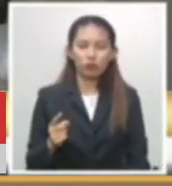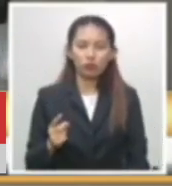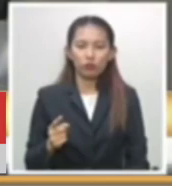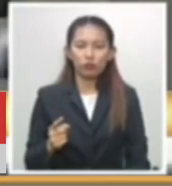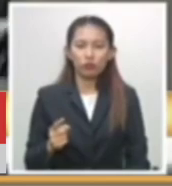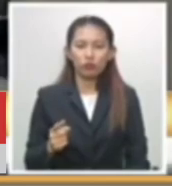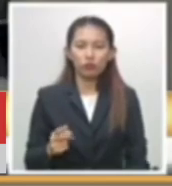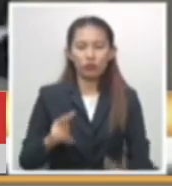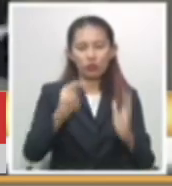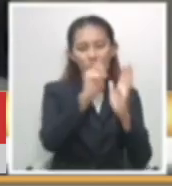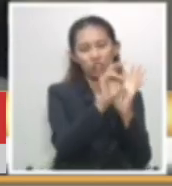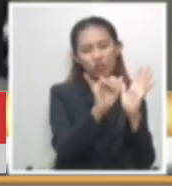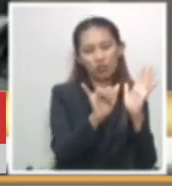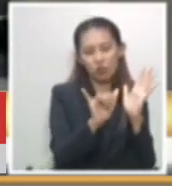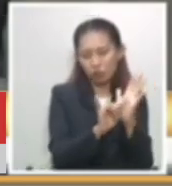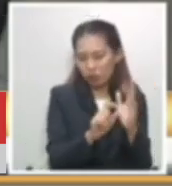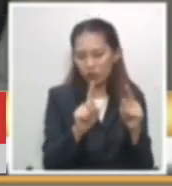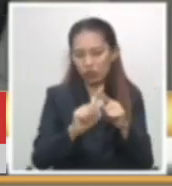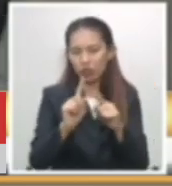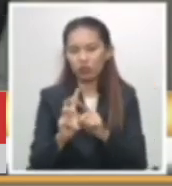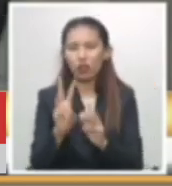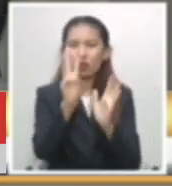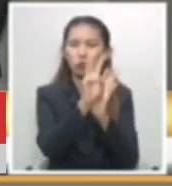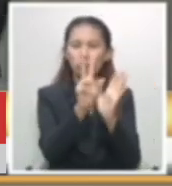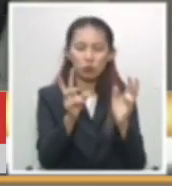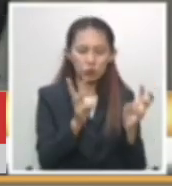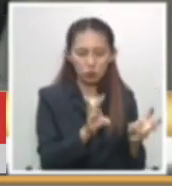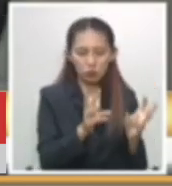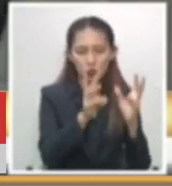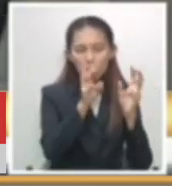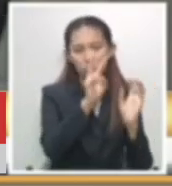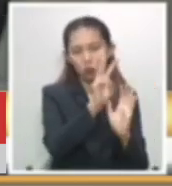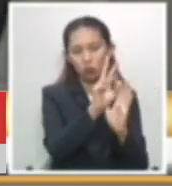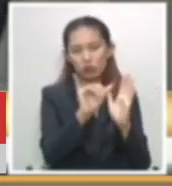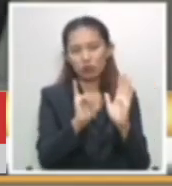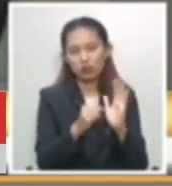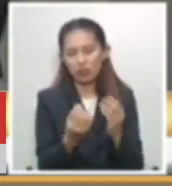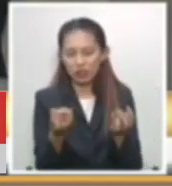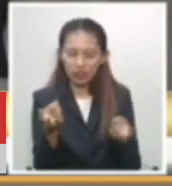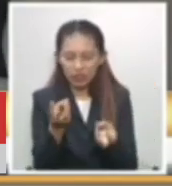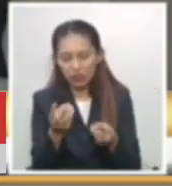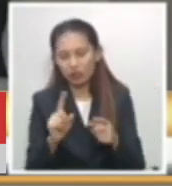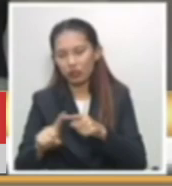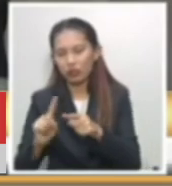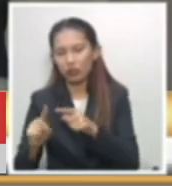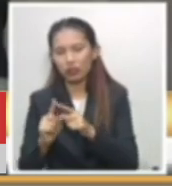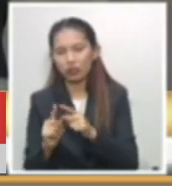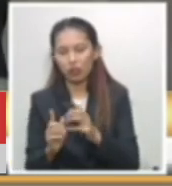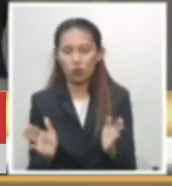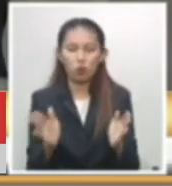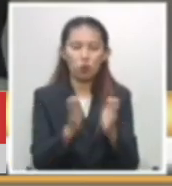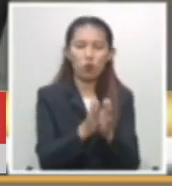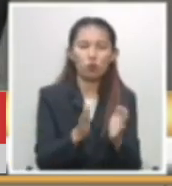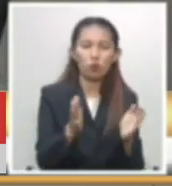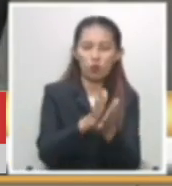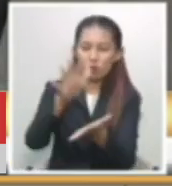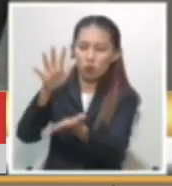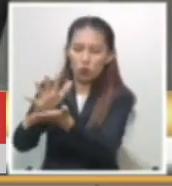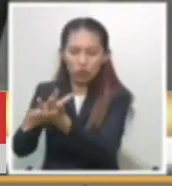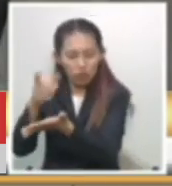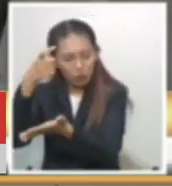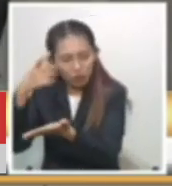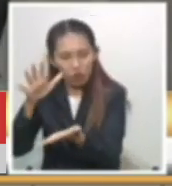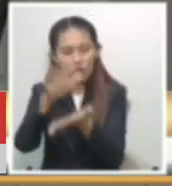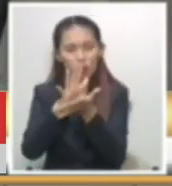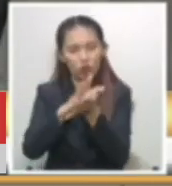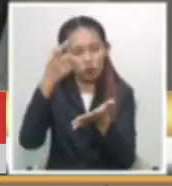อยๆว่าโรงเรียนขนาดใหญ่มีผลสัมฤทธิ์ดีแล้วท่านก็ควบรวมหรือยุบไม่สำคัญนะผลสุดท้ายก็คือโรงเรียนขนา